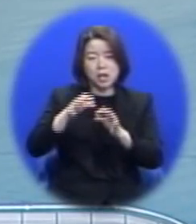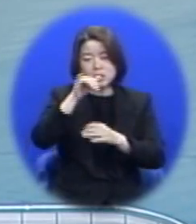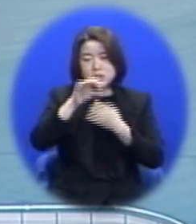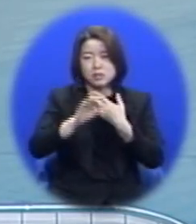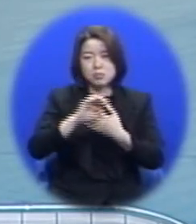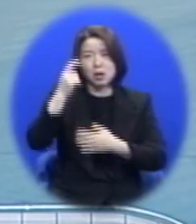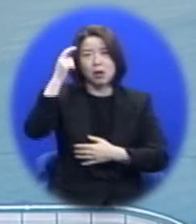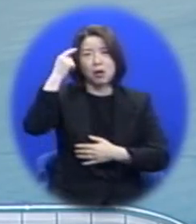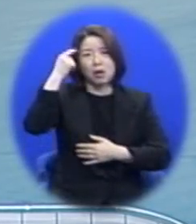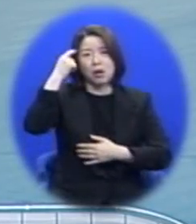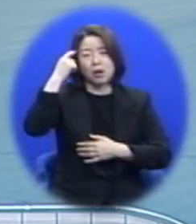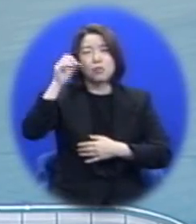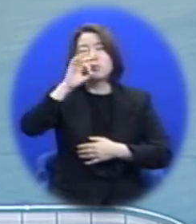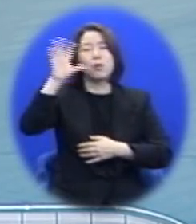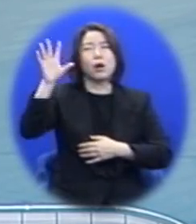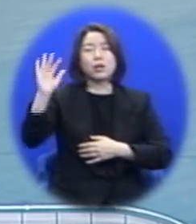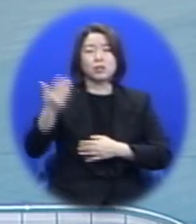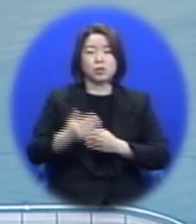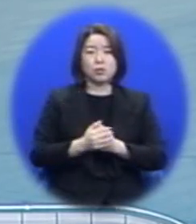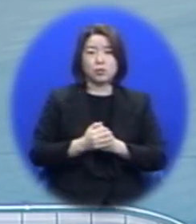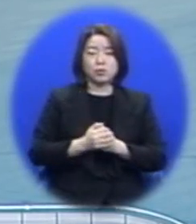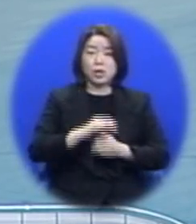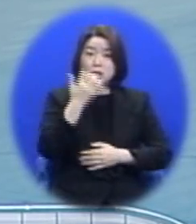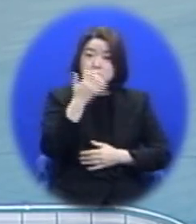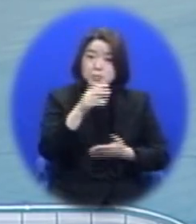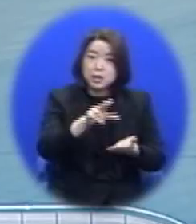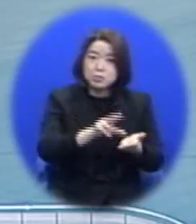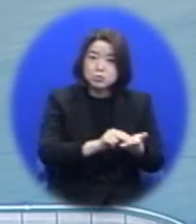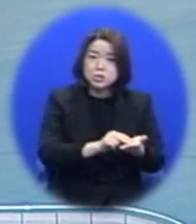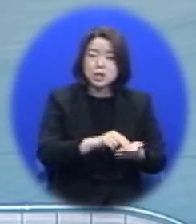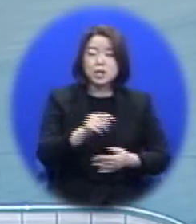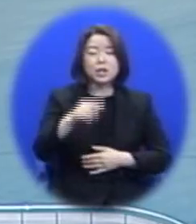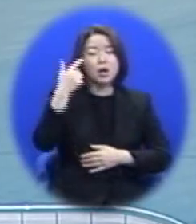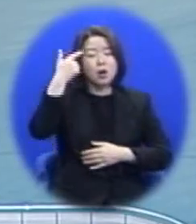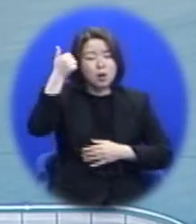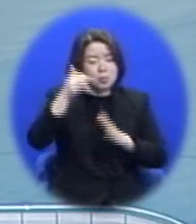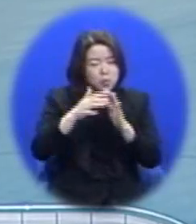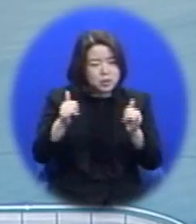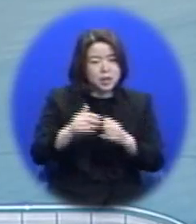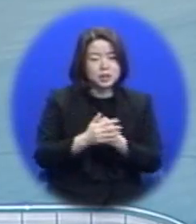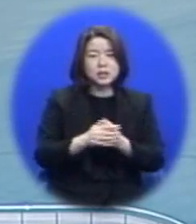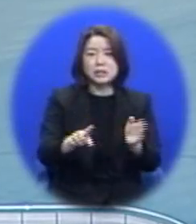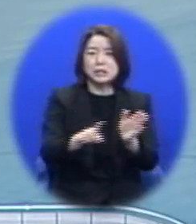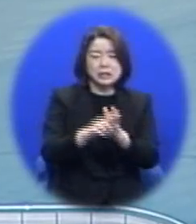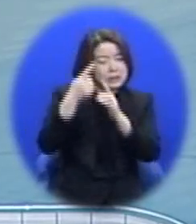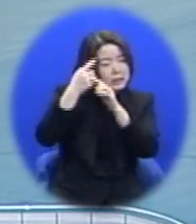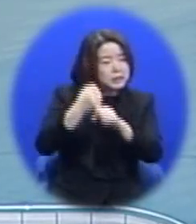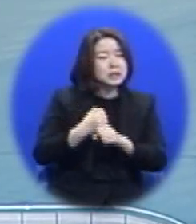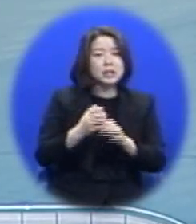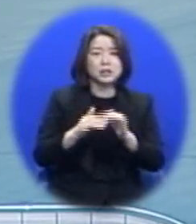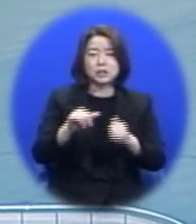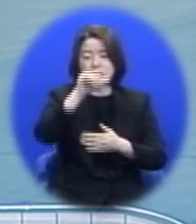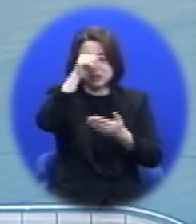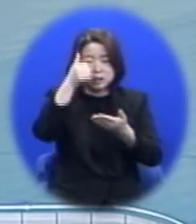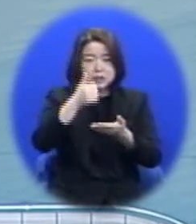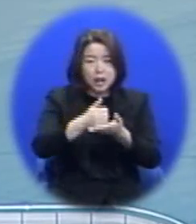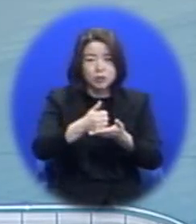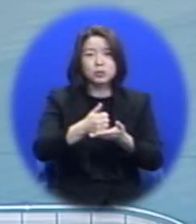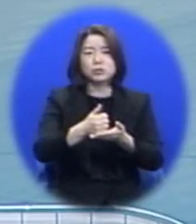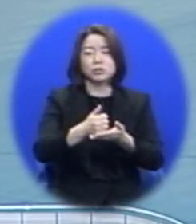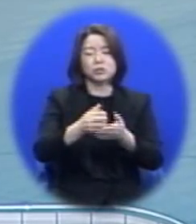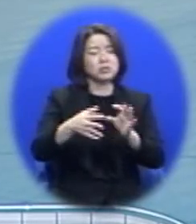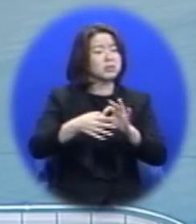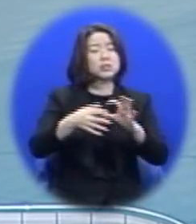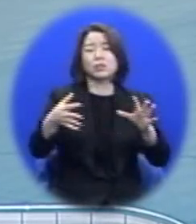잃어버립니다. 음란한 문제, 그가 목회자든 신학자든 장로든